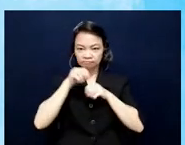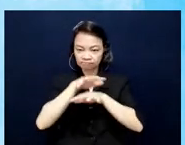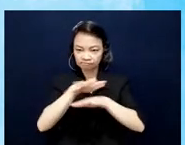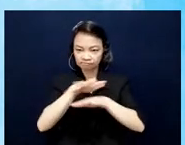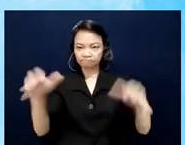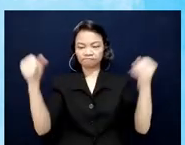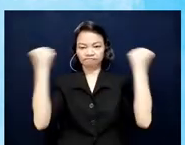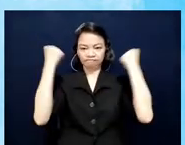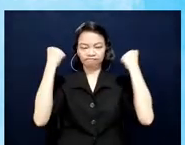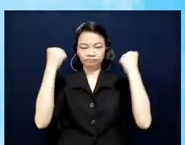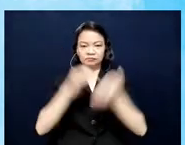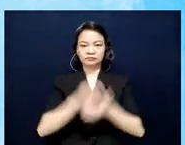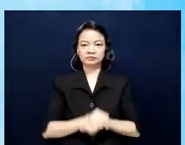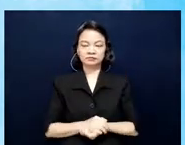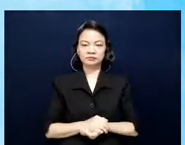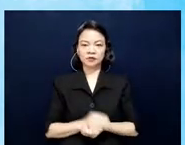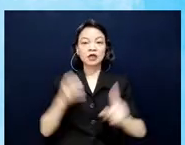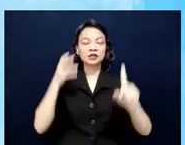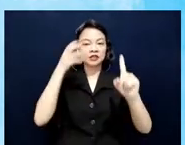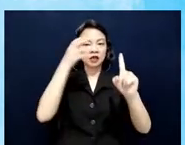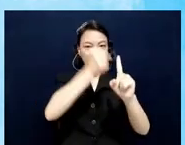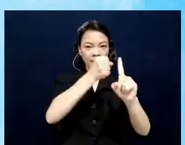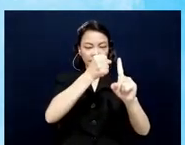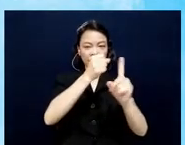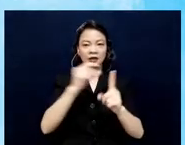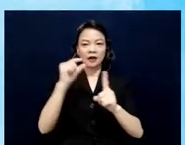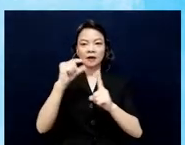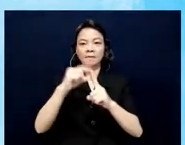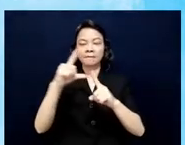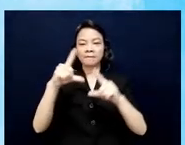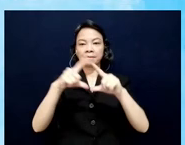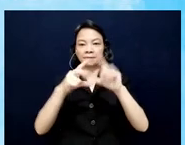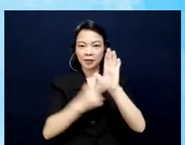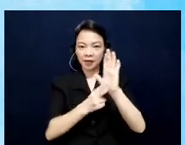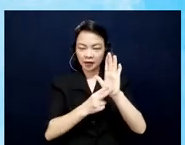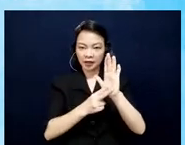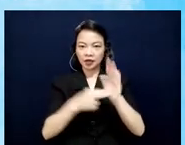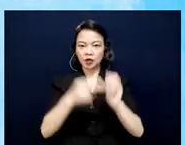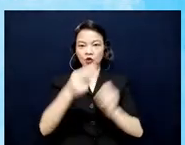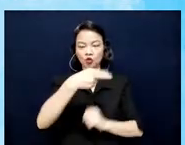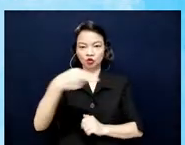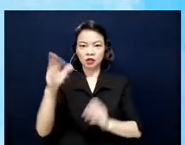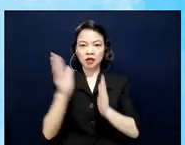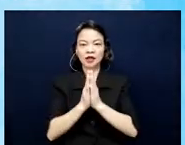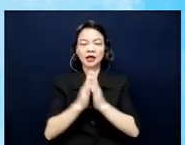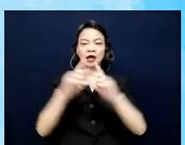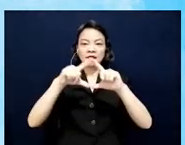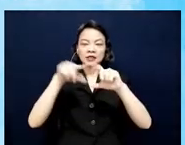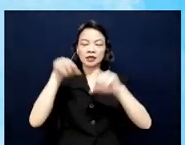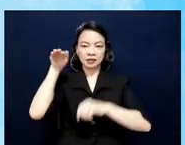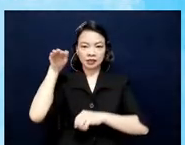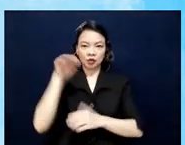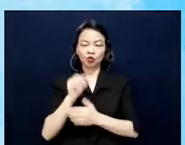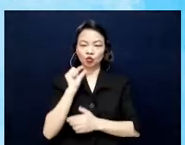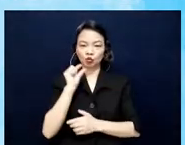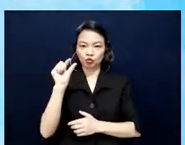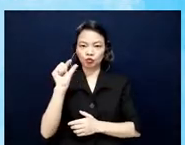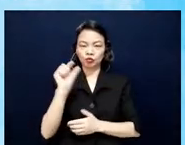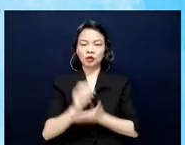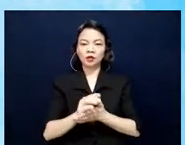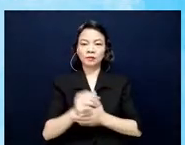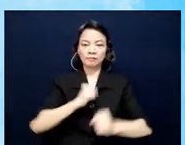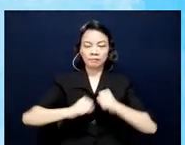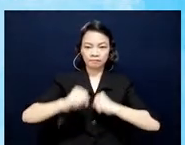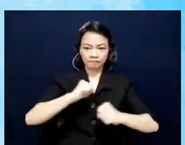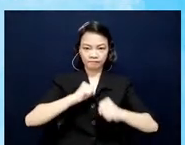menyampaikan capaian-capaian Plan Indonesia dan AstraZeneca dalam melaksanakan Young Health Program di Indonesia